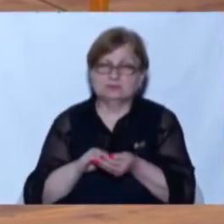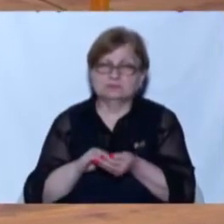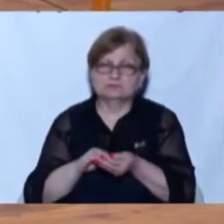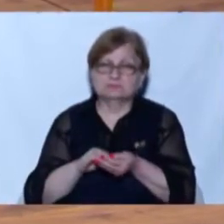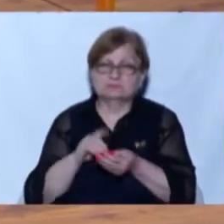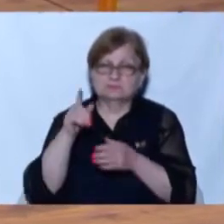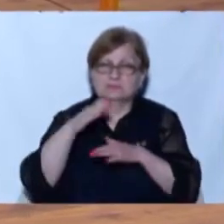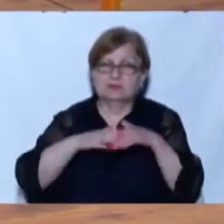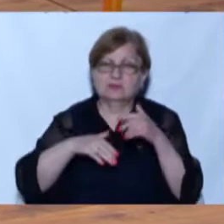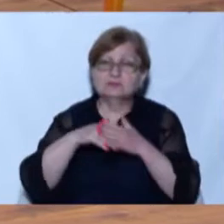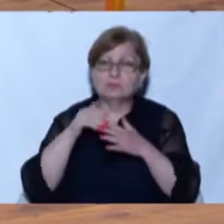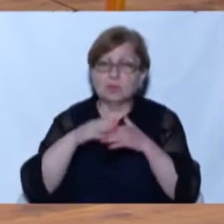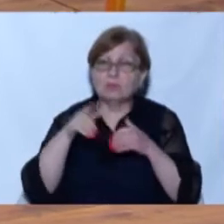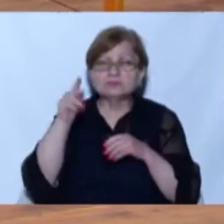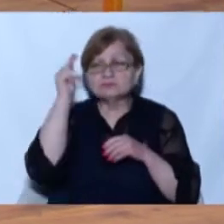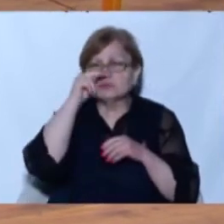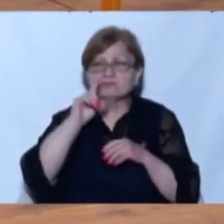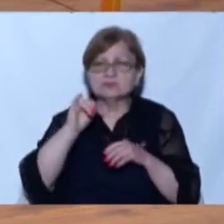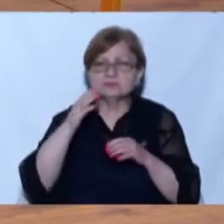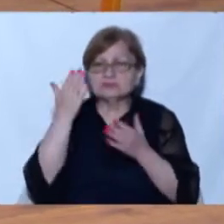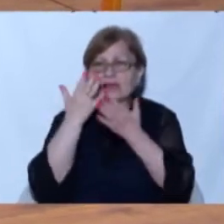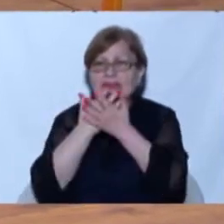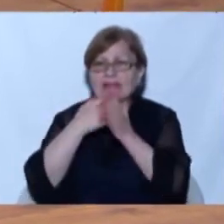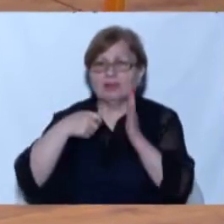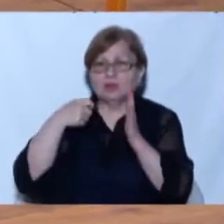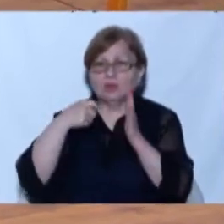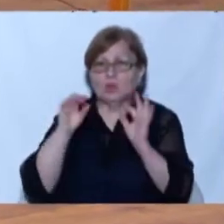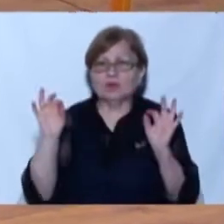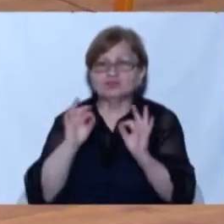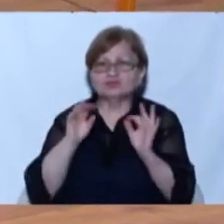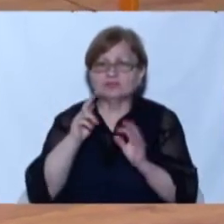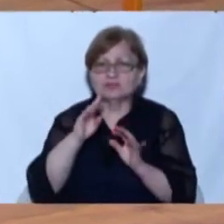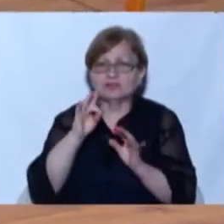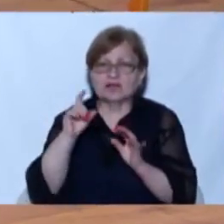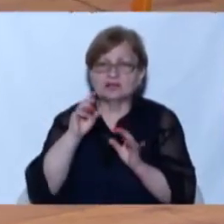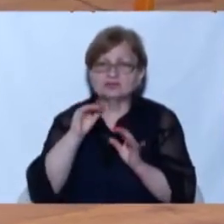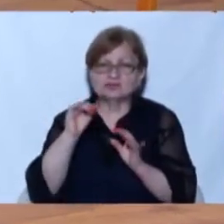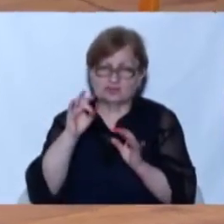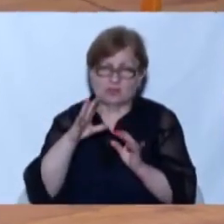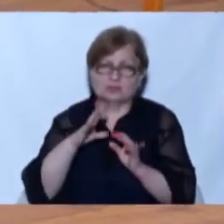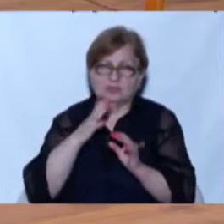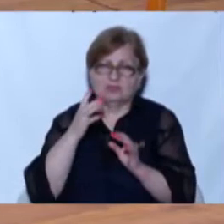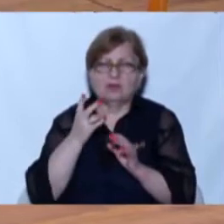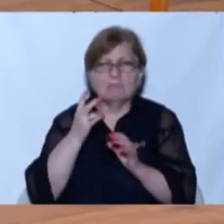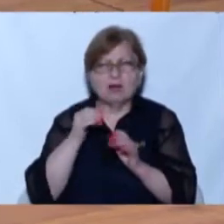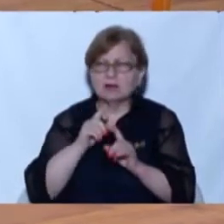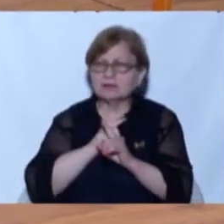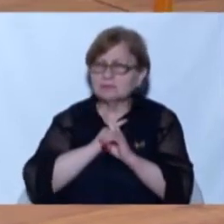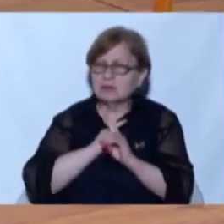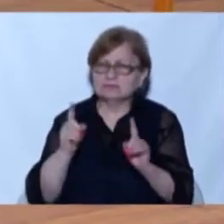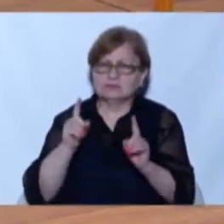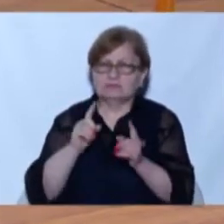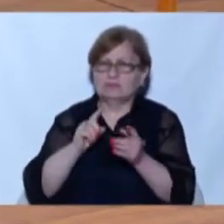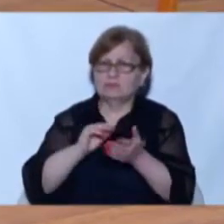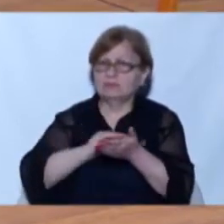ის პროფესიით კინორეჟისორი იყო, თუმცა გამორჩეულად განსხვავებულ მოთხრობებს წერდა.